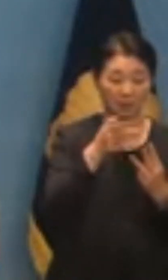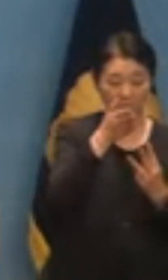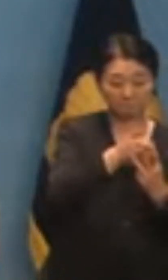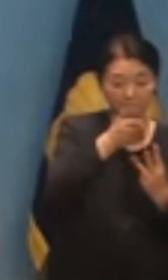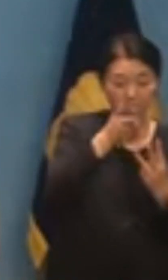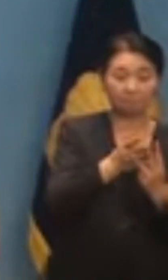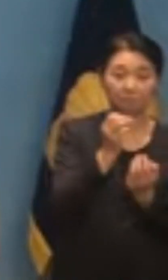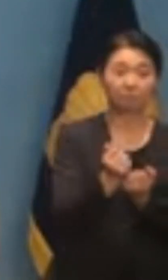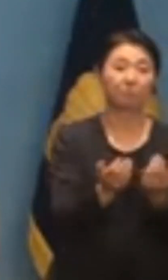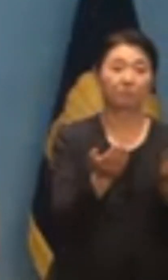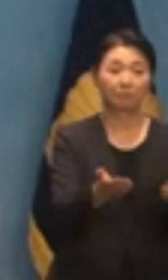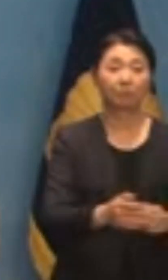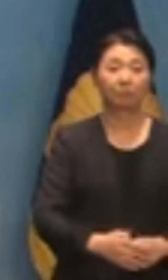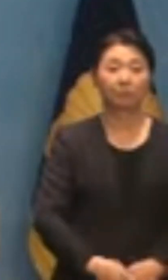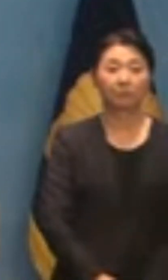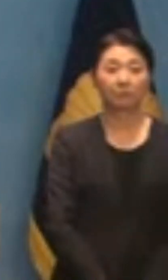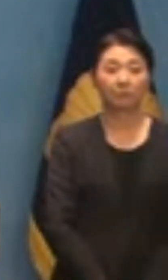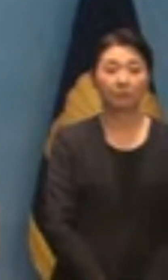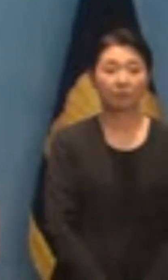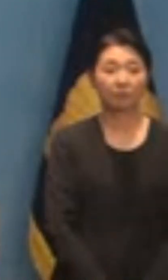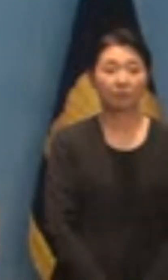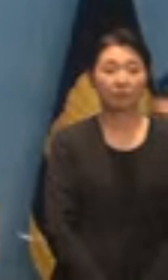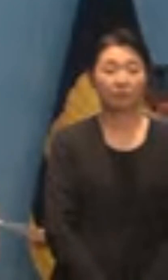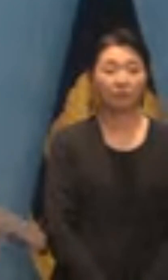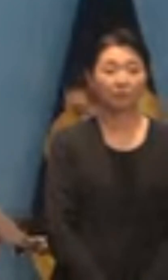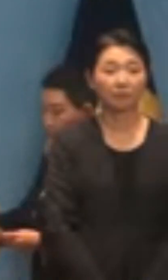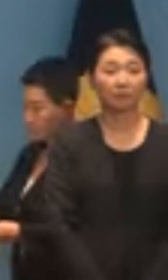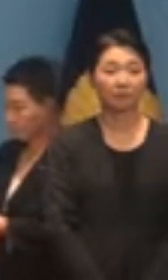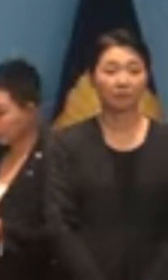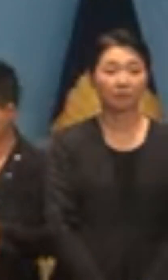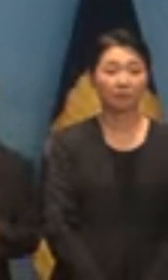나누어서 낭독하는 걸로 진행하겠습니다.